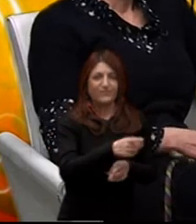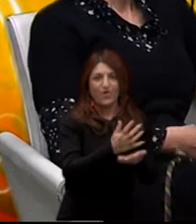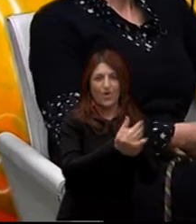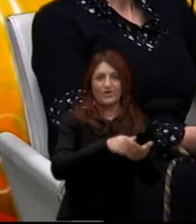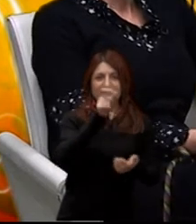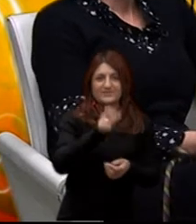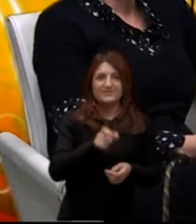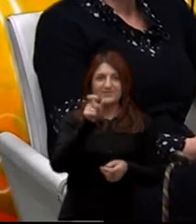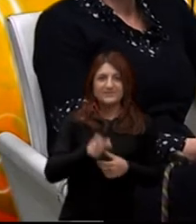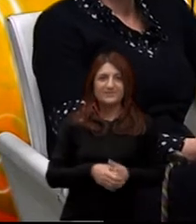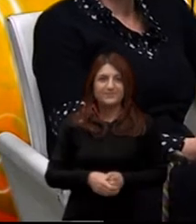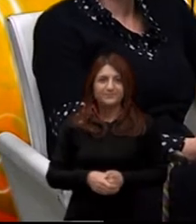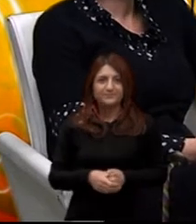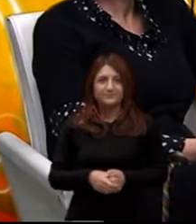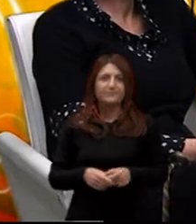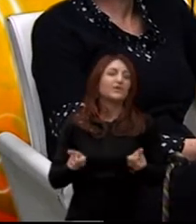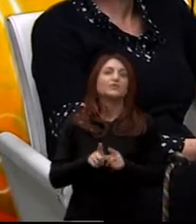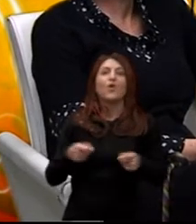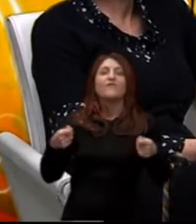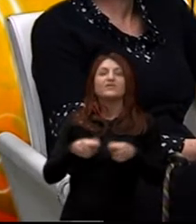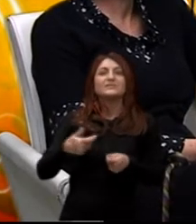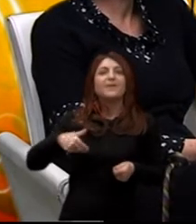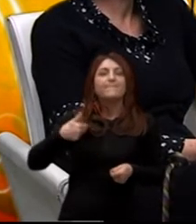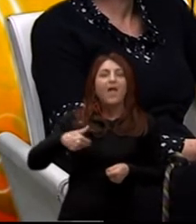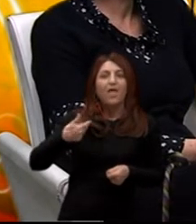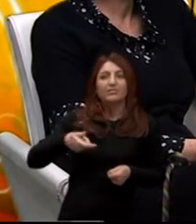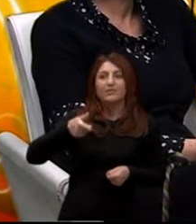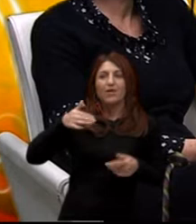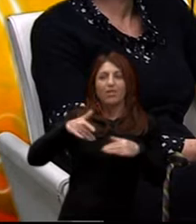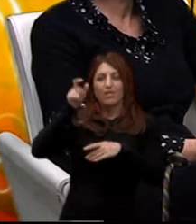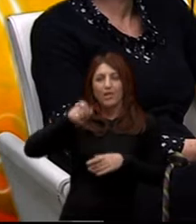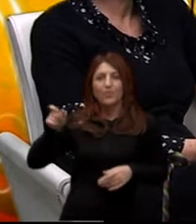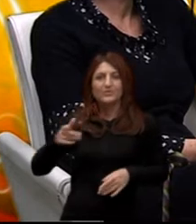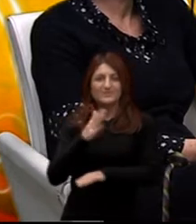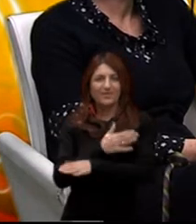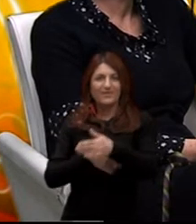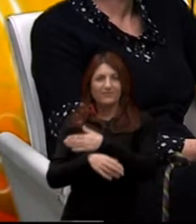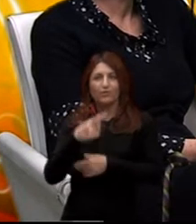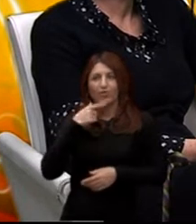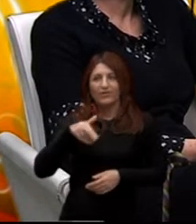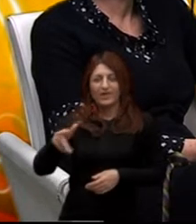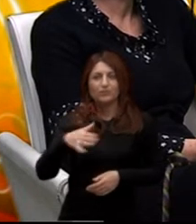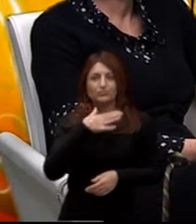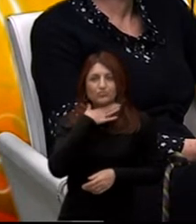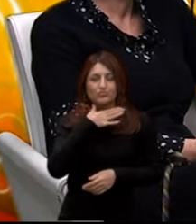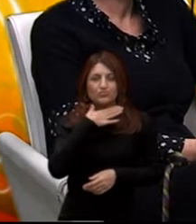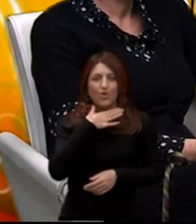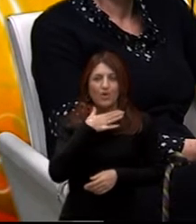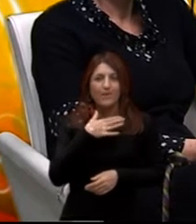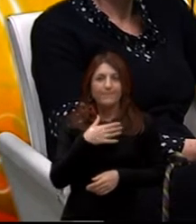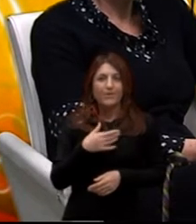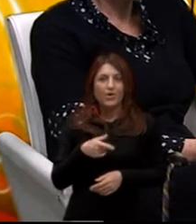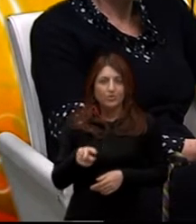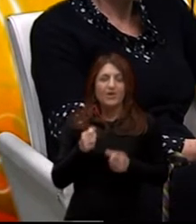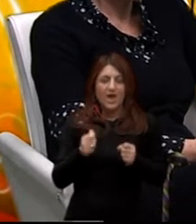onaj drugi program koji se tiče mladih ljudi sa invaliditetom i njihovim školovanjem koje ste dotaknuli isto tako, vratio bi